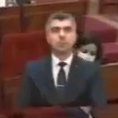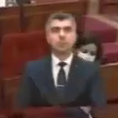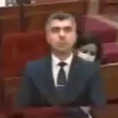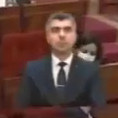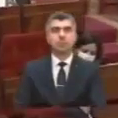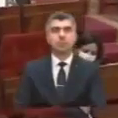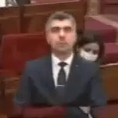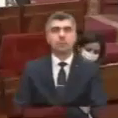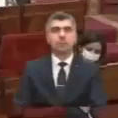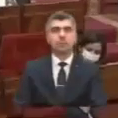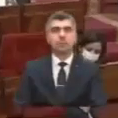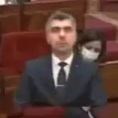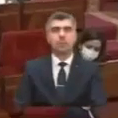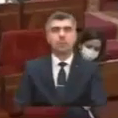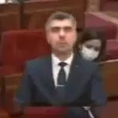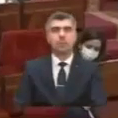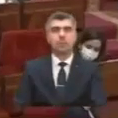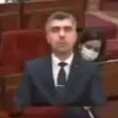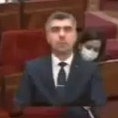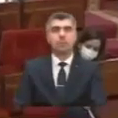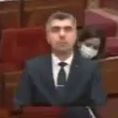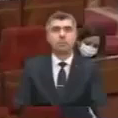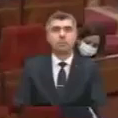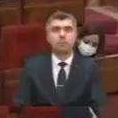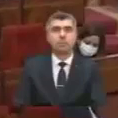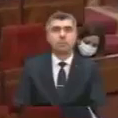السيدات والسادة النواب،